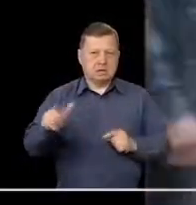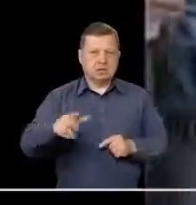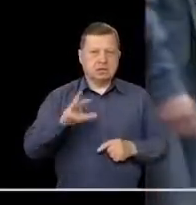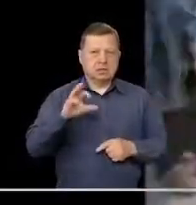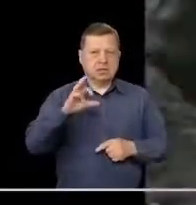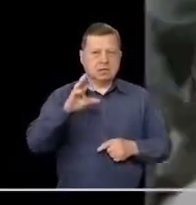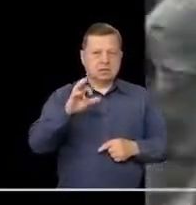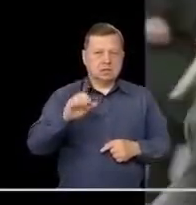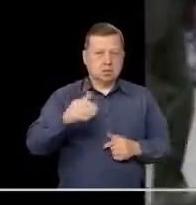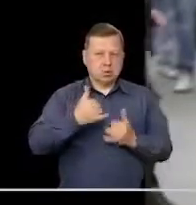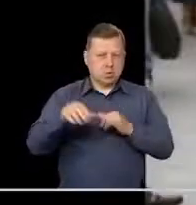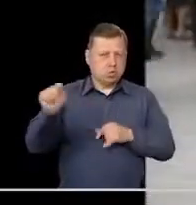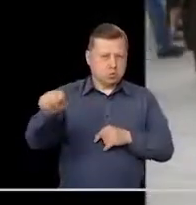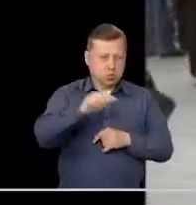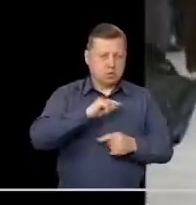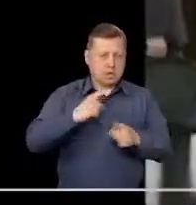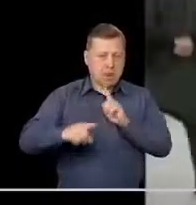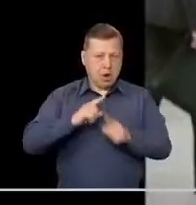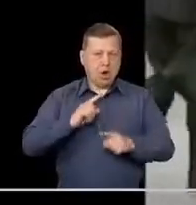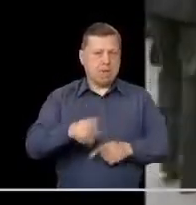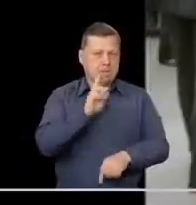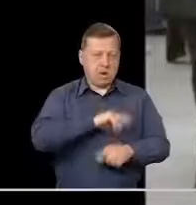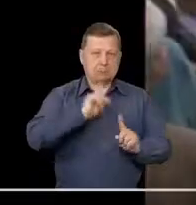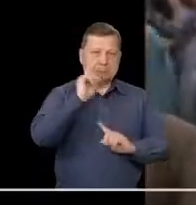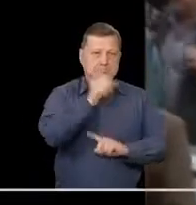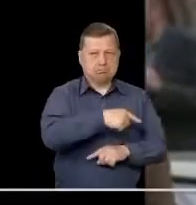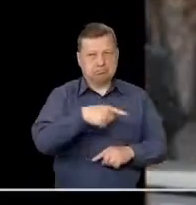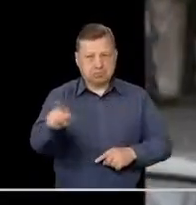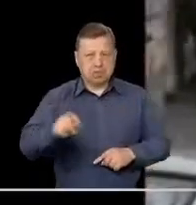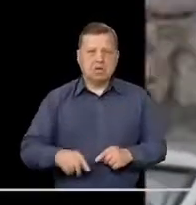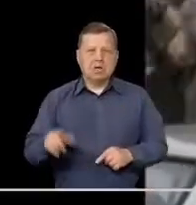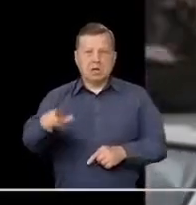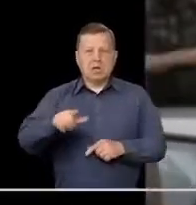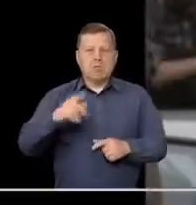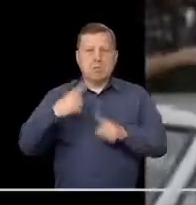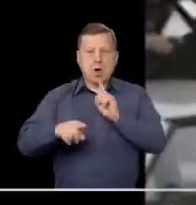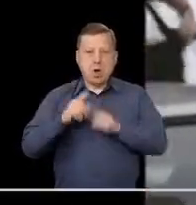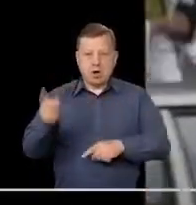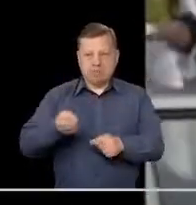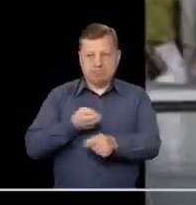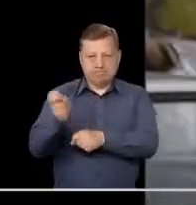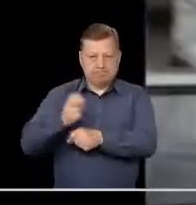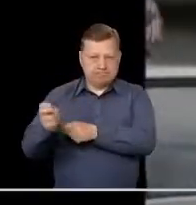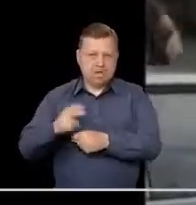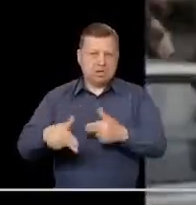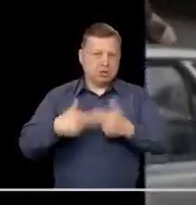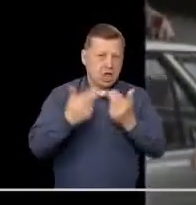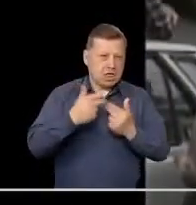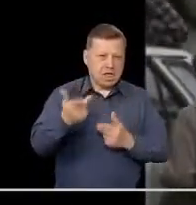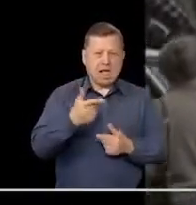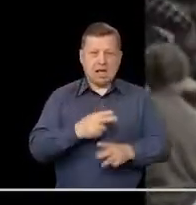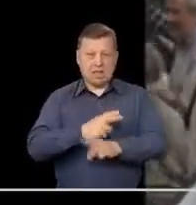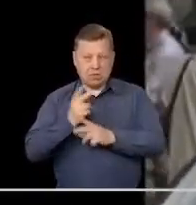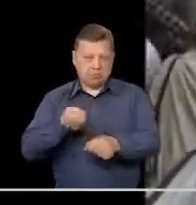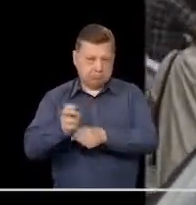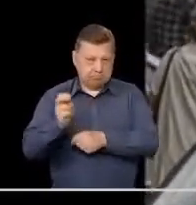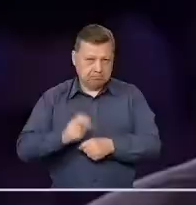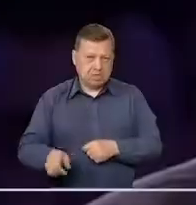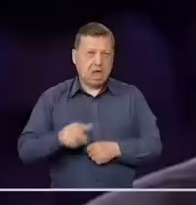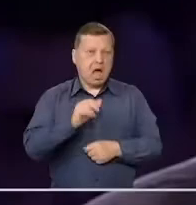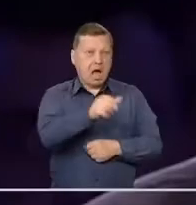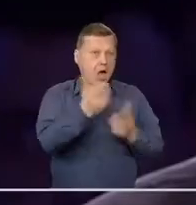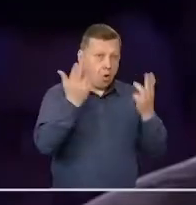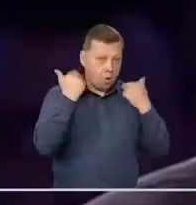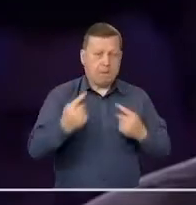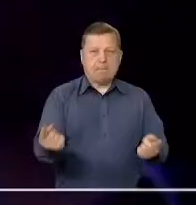stronnictw politycznych metodami policyjnymi, inwigilacja polityków i wyrzucanie z pracy niezależnych dziennikarzy. Za to promowano tych